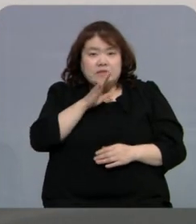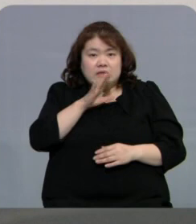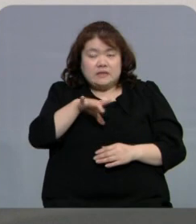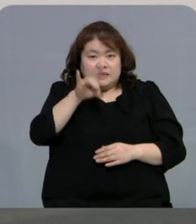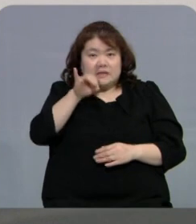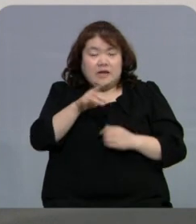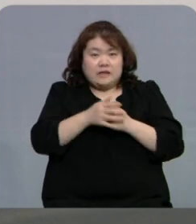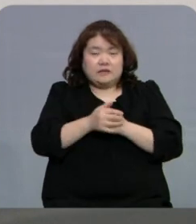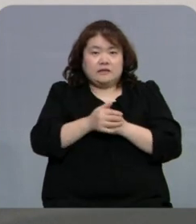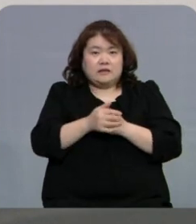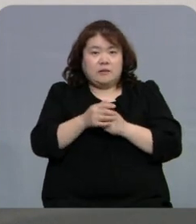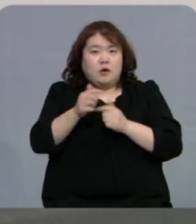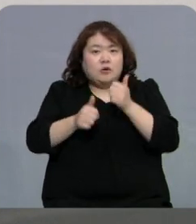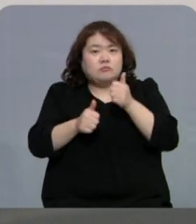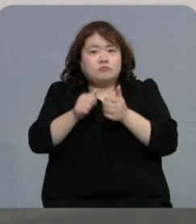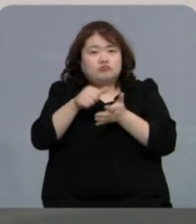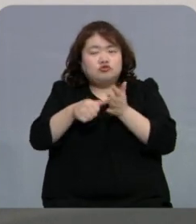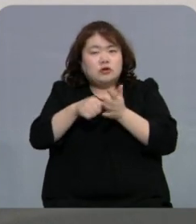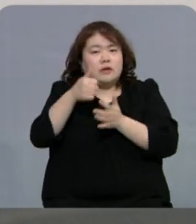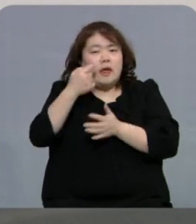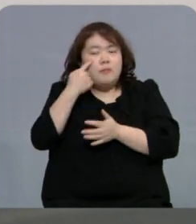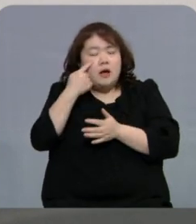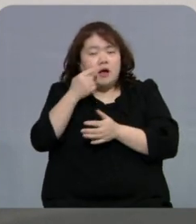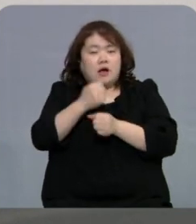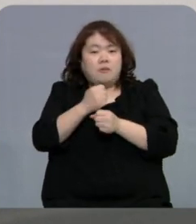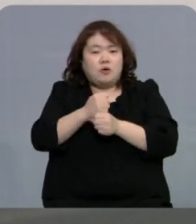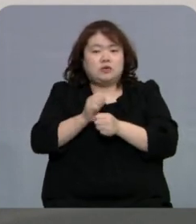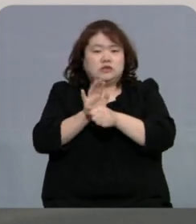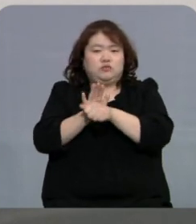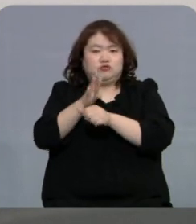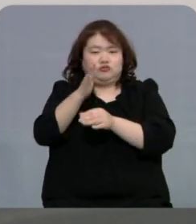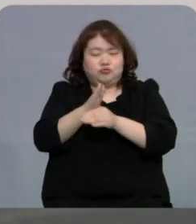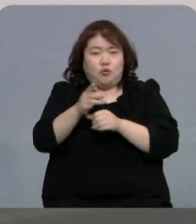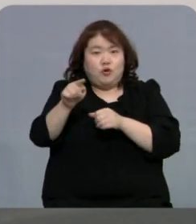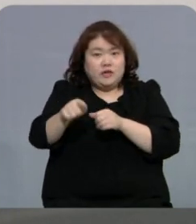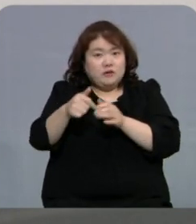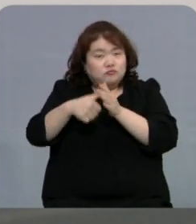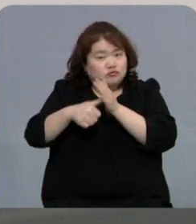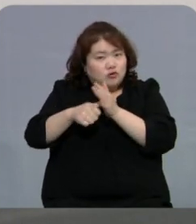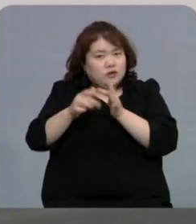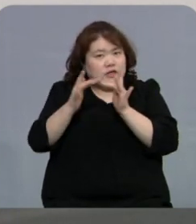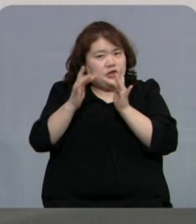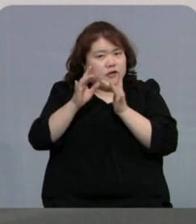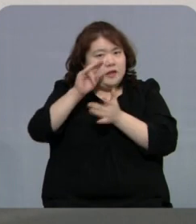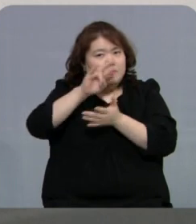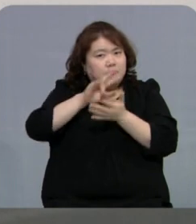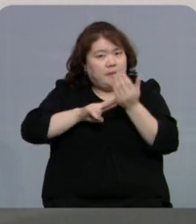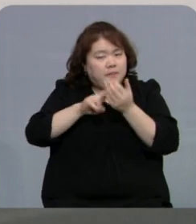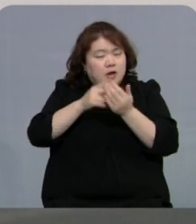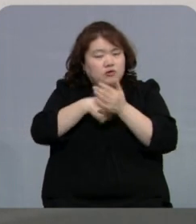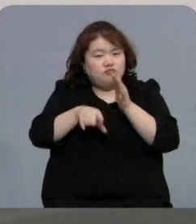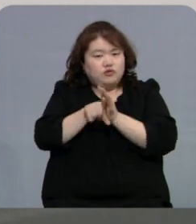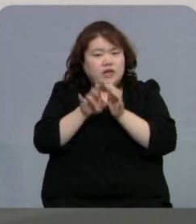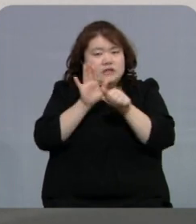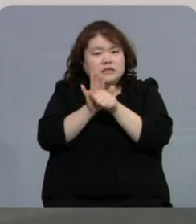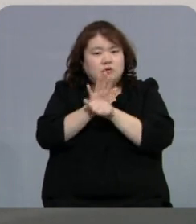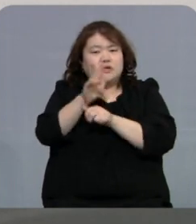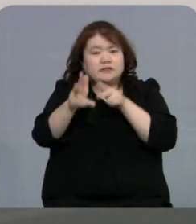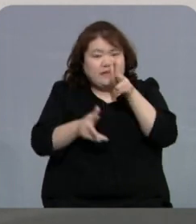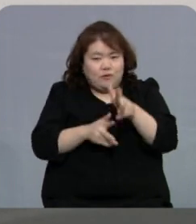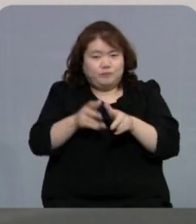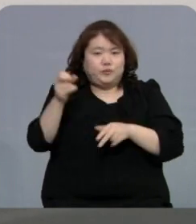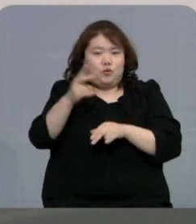하고요. 그다음에 이 제작된 시제품들이 온라인상에서 판매할 수 있도록 저희가 마케팅 지원 사업을 합니다. 그리고